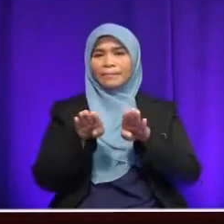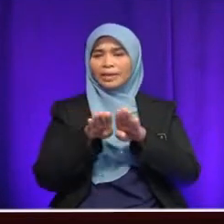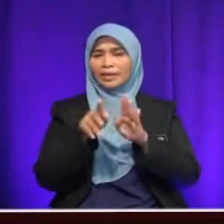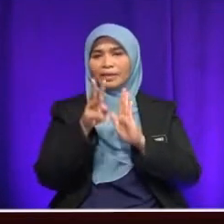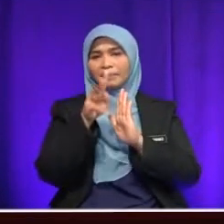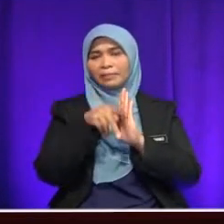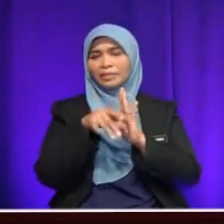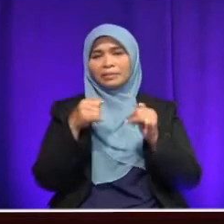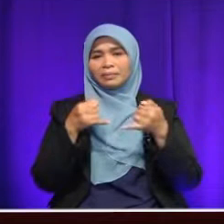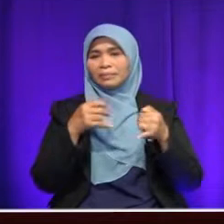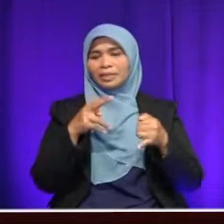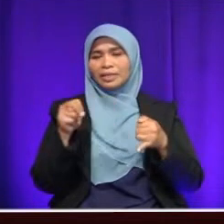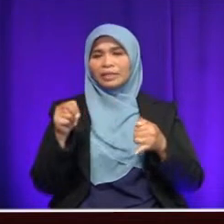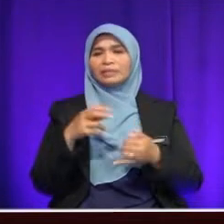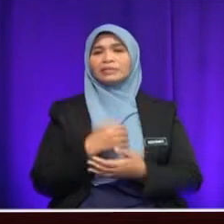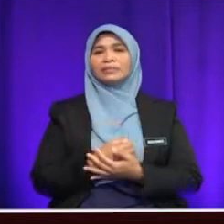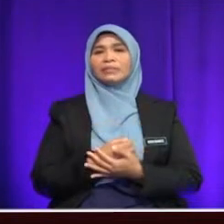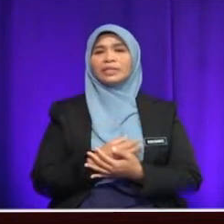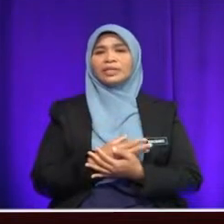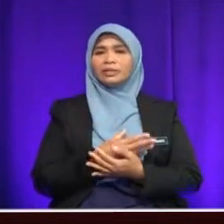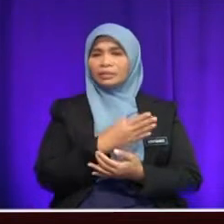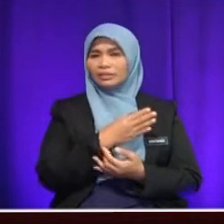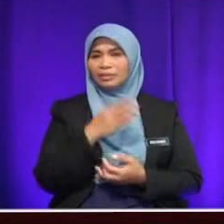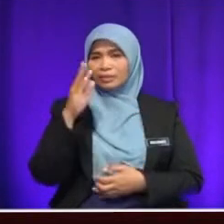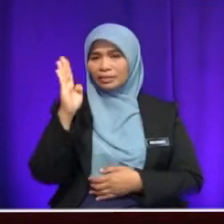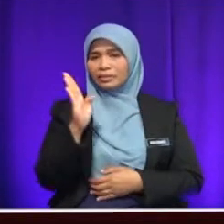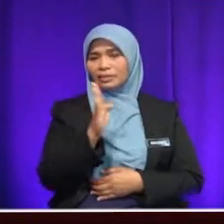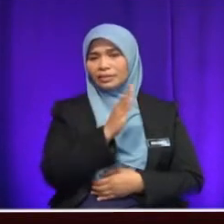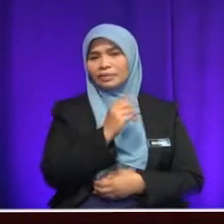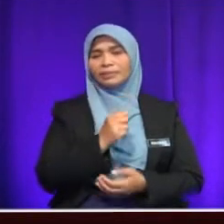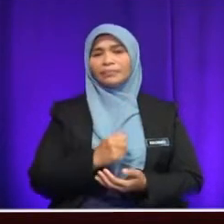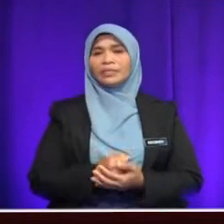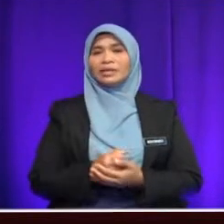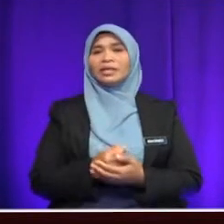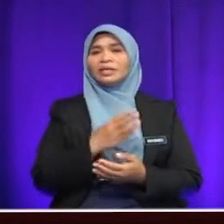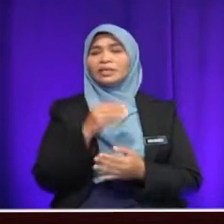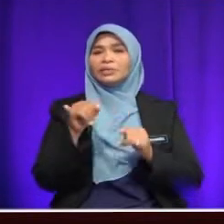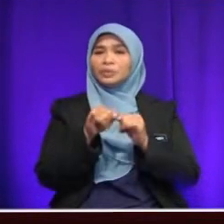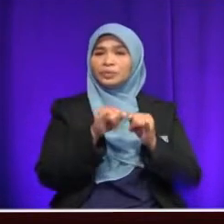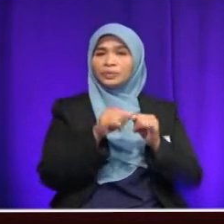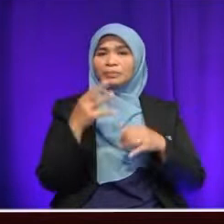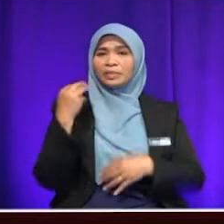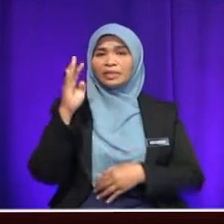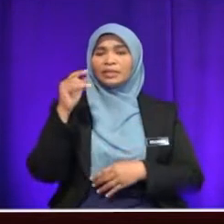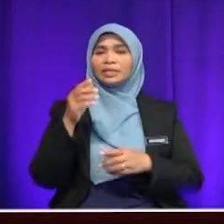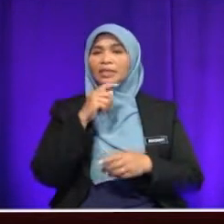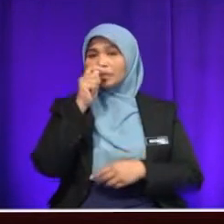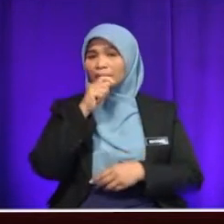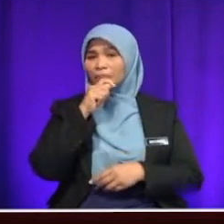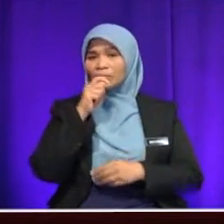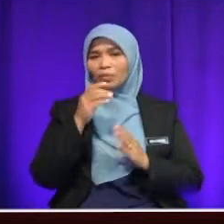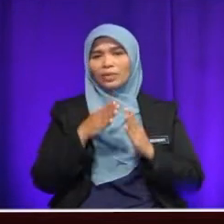gurauan. Wa gharathumul hayatud dunya, serta mereka yang ditipu oleh kehidupan